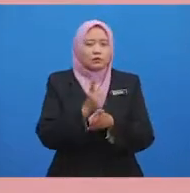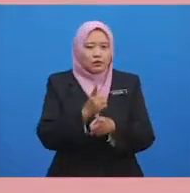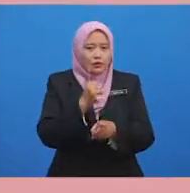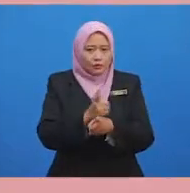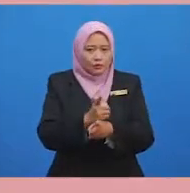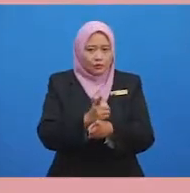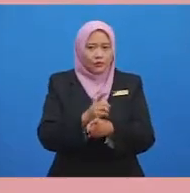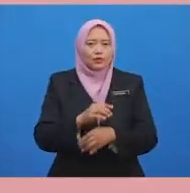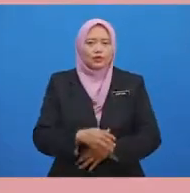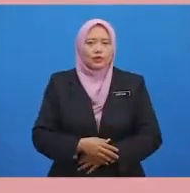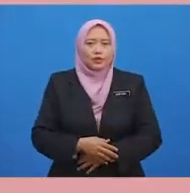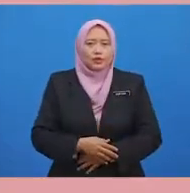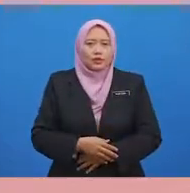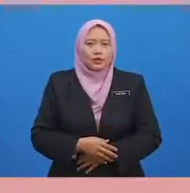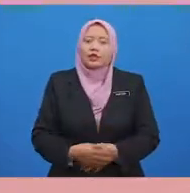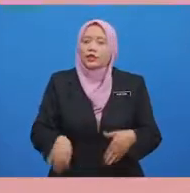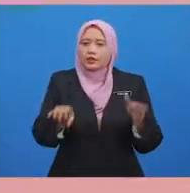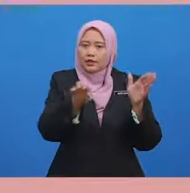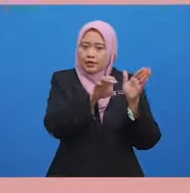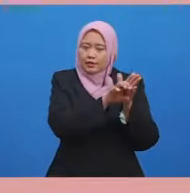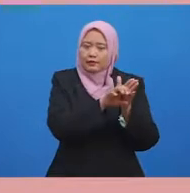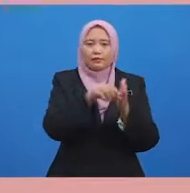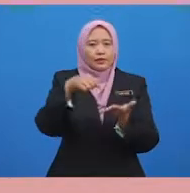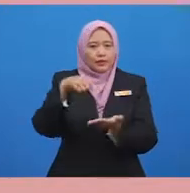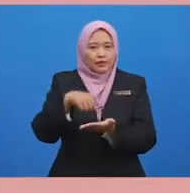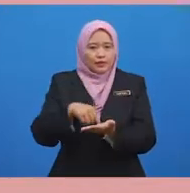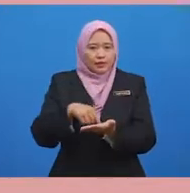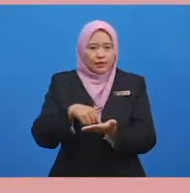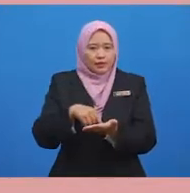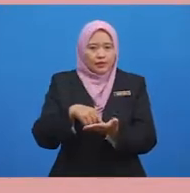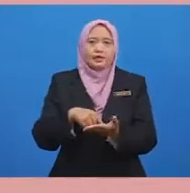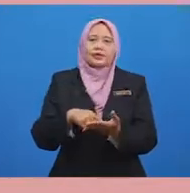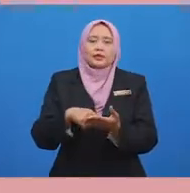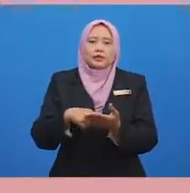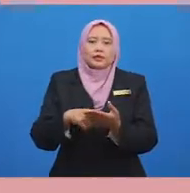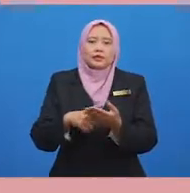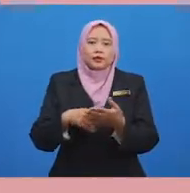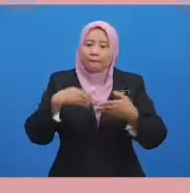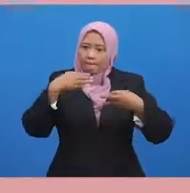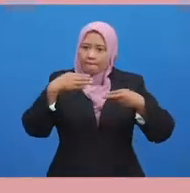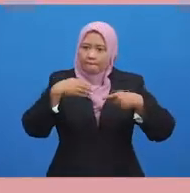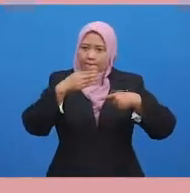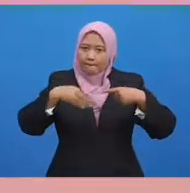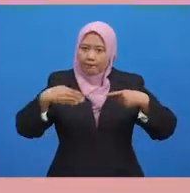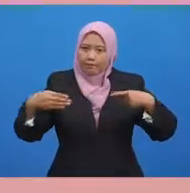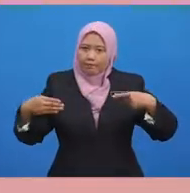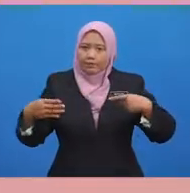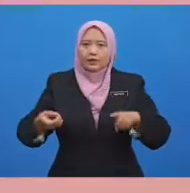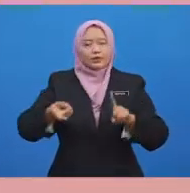itu. Gambar ini menunjukkan benang yang diperbuat